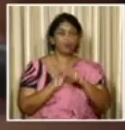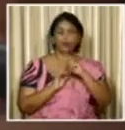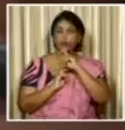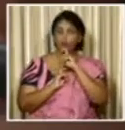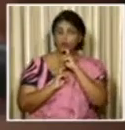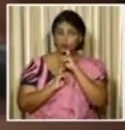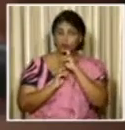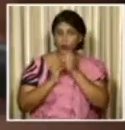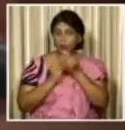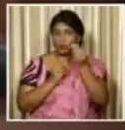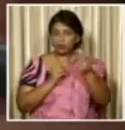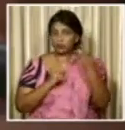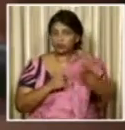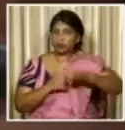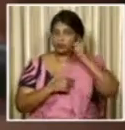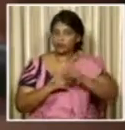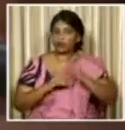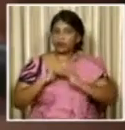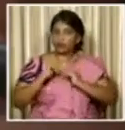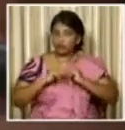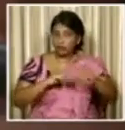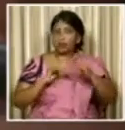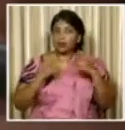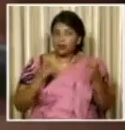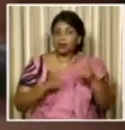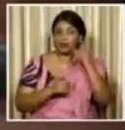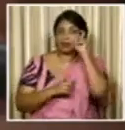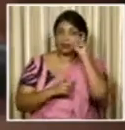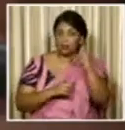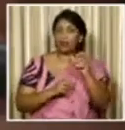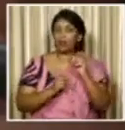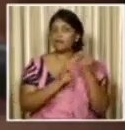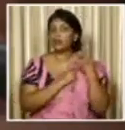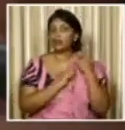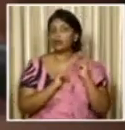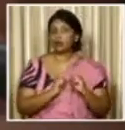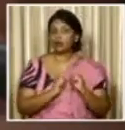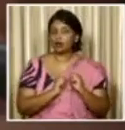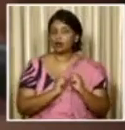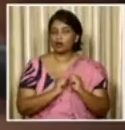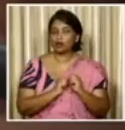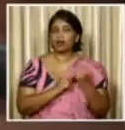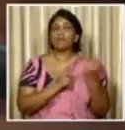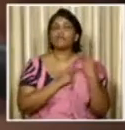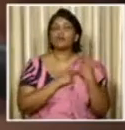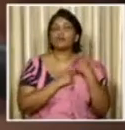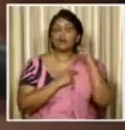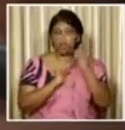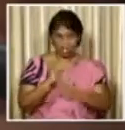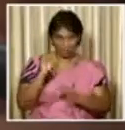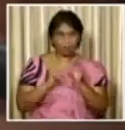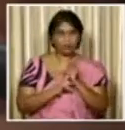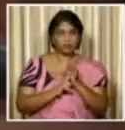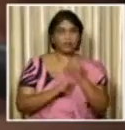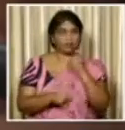අධිකරණයේ ලබා දෙන්න තිය නිර්දේශයන් අනුව කටයුතු කරනවාද නැද්ද කියලා පරීක්ෂාවට භාජනය කරන්න කවුද? කවුද ඒකේ වගකීම් ඇමතිද?